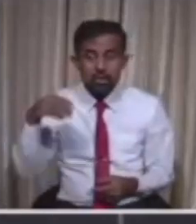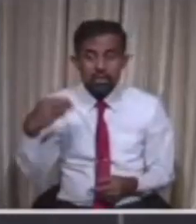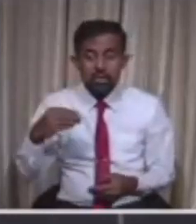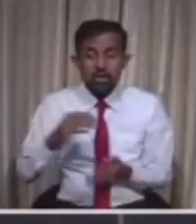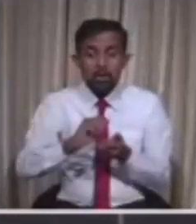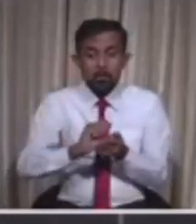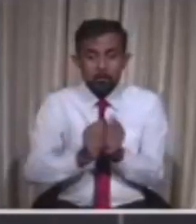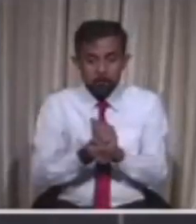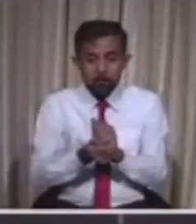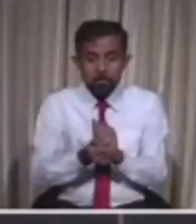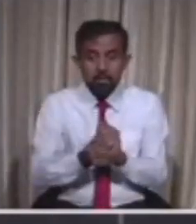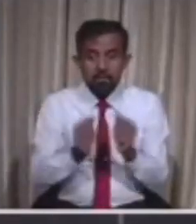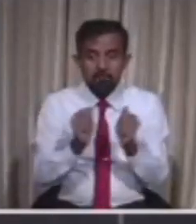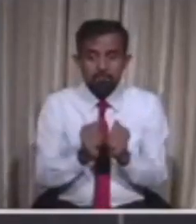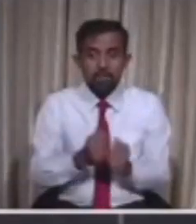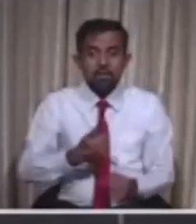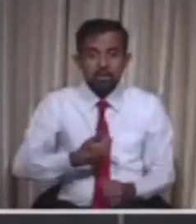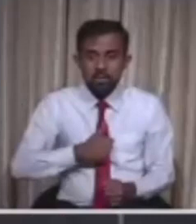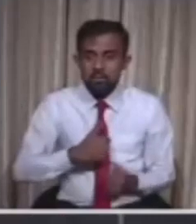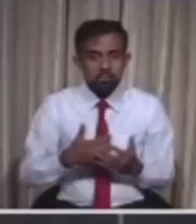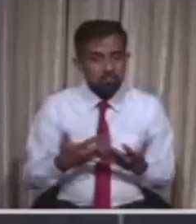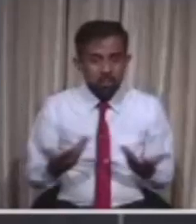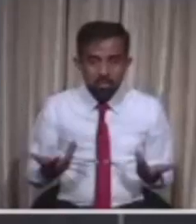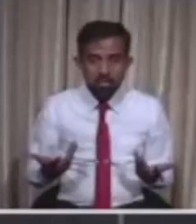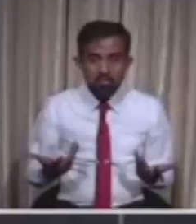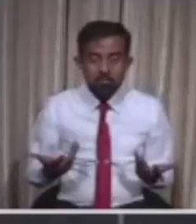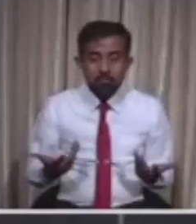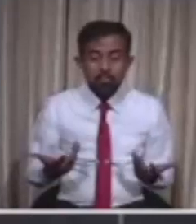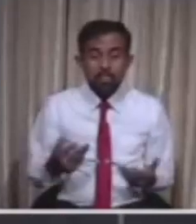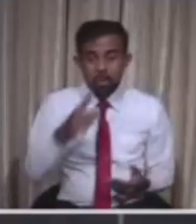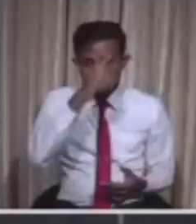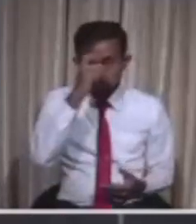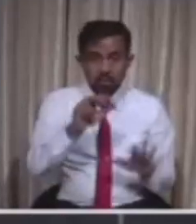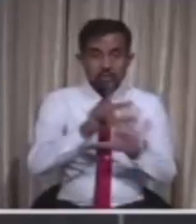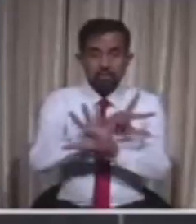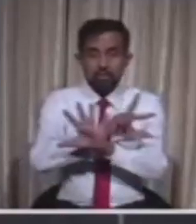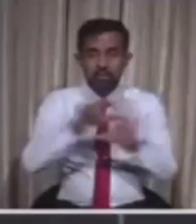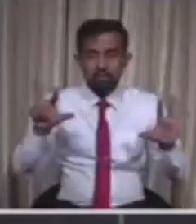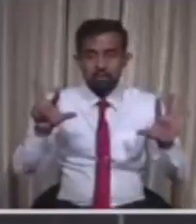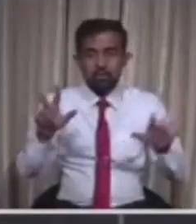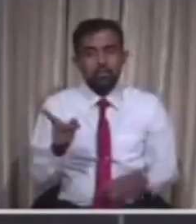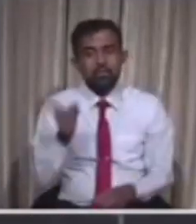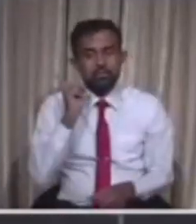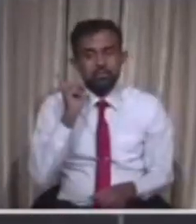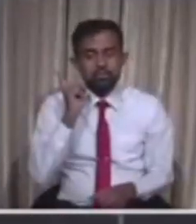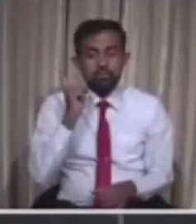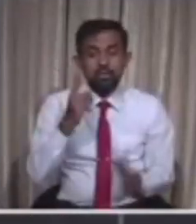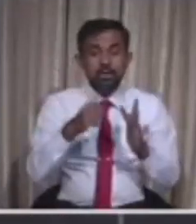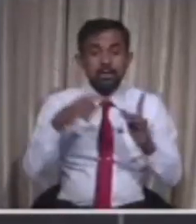කිරීමට එකඟ වෙච්ච නැති නිසා මාස 18ක විතර ප්‍රමාදයක් වුණා ඉක්වඩෝ